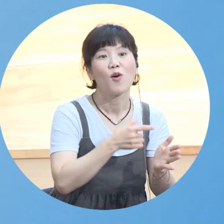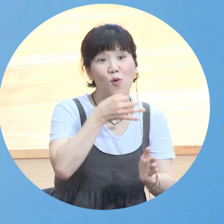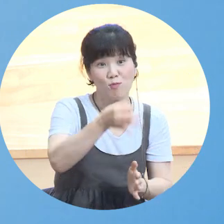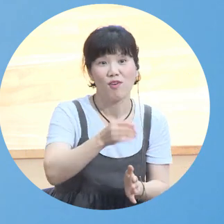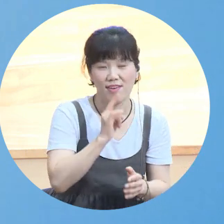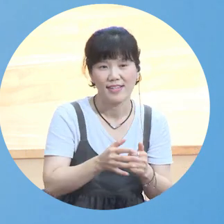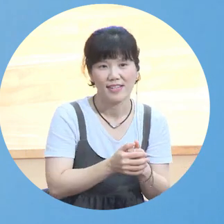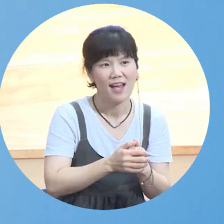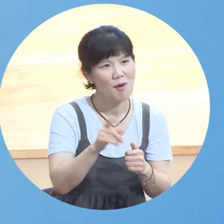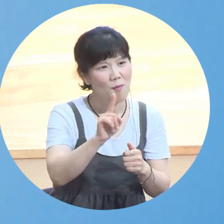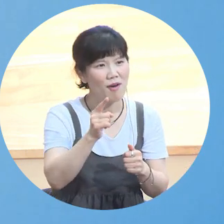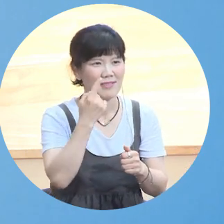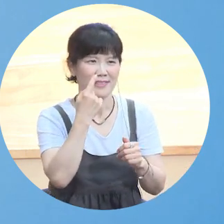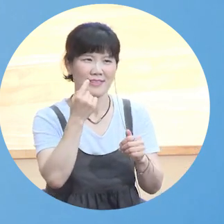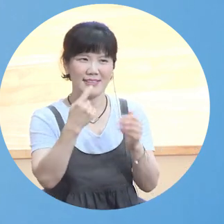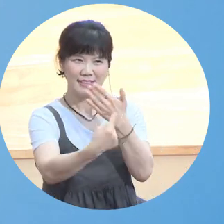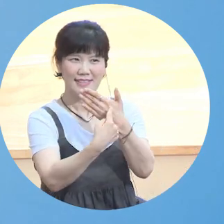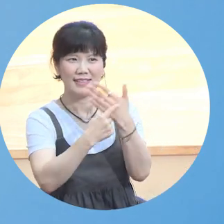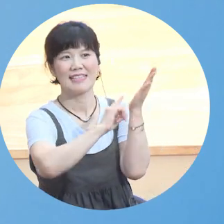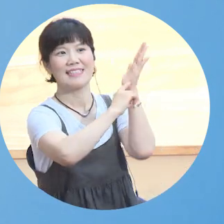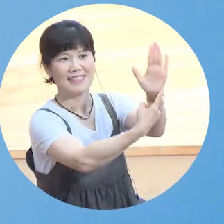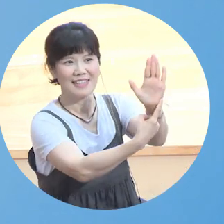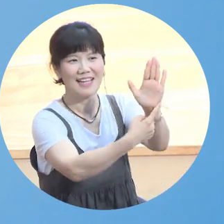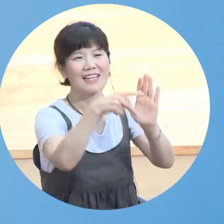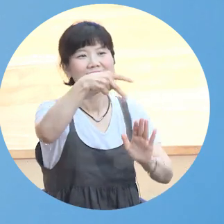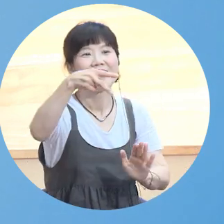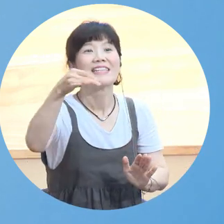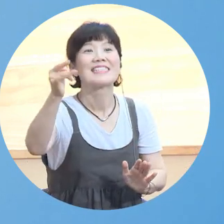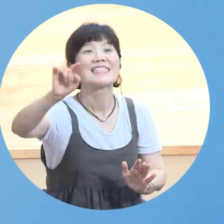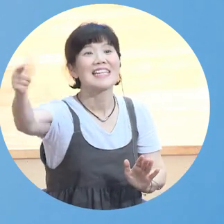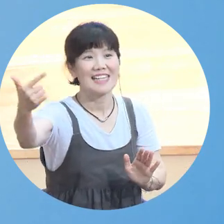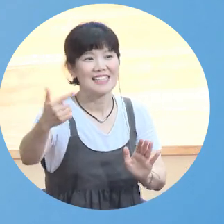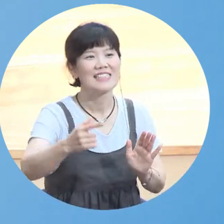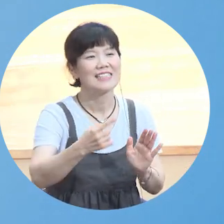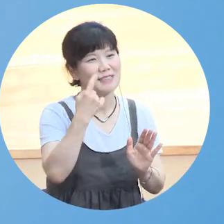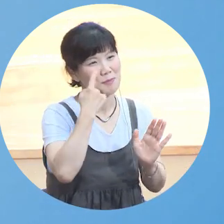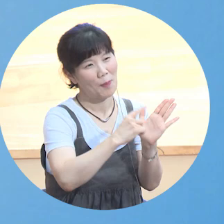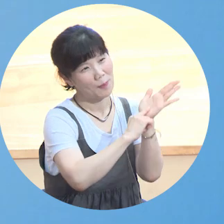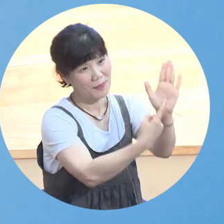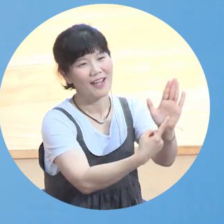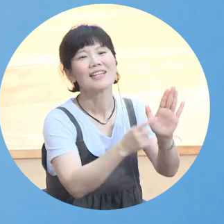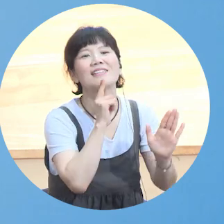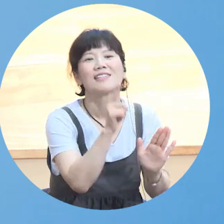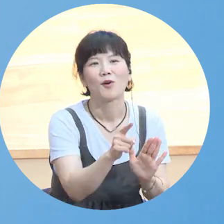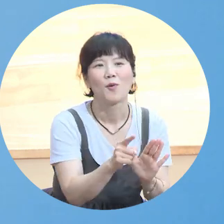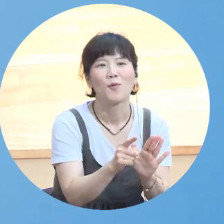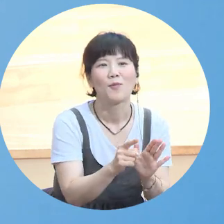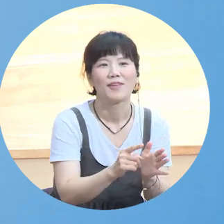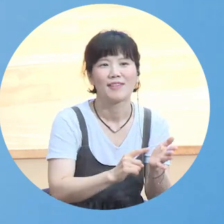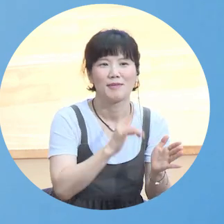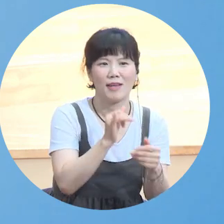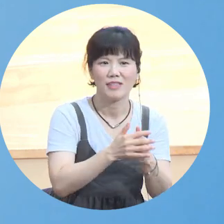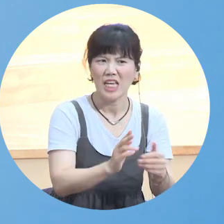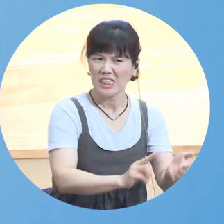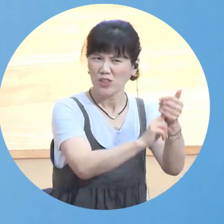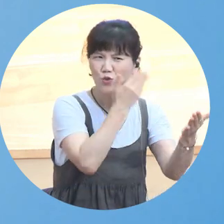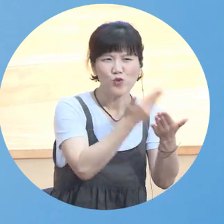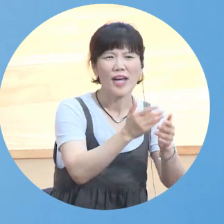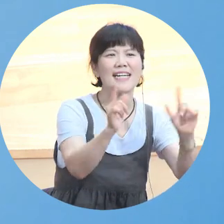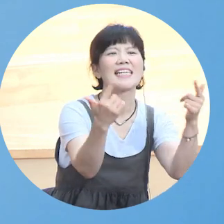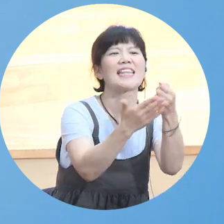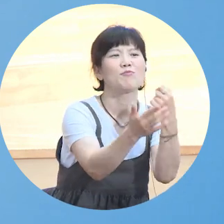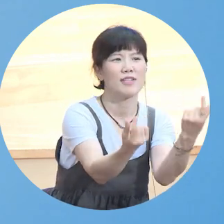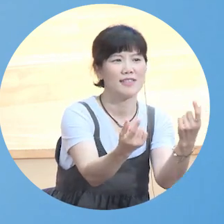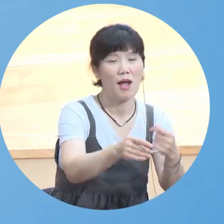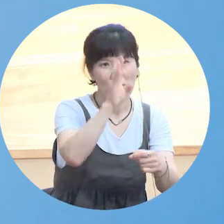시그널의 개념으로 기록 한 거죠 왜 지적 자체가 중요한 게 아니기 때문이고 또 병이 나았다 뭔가